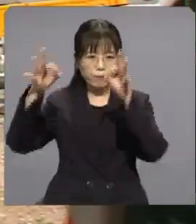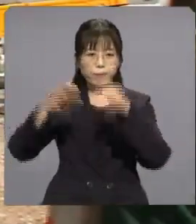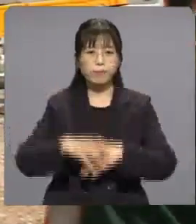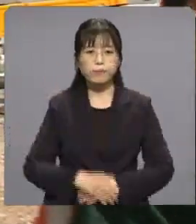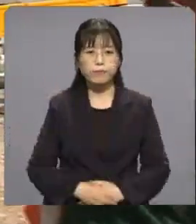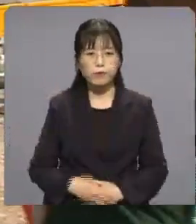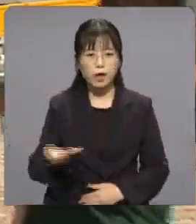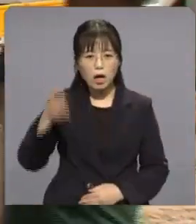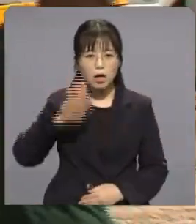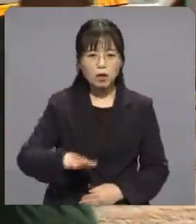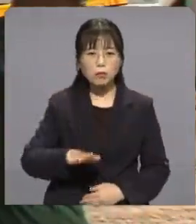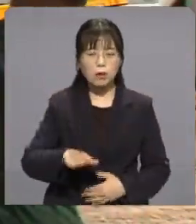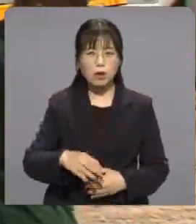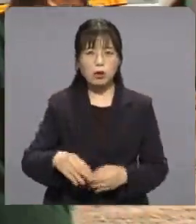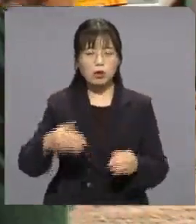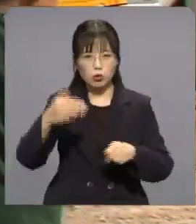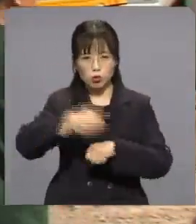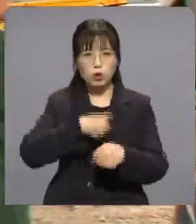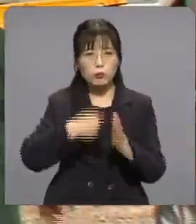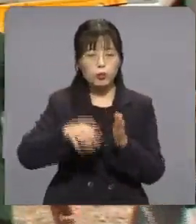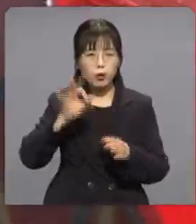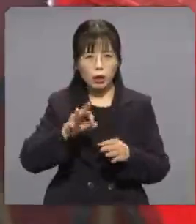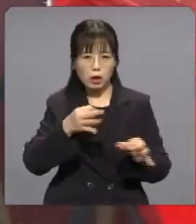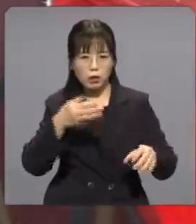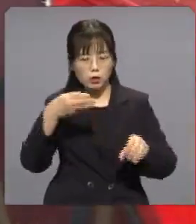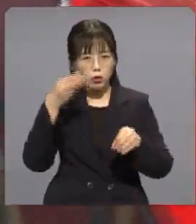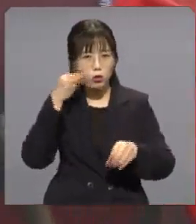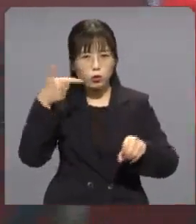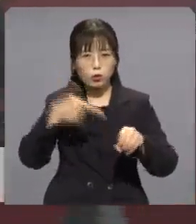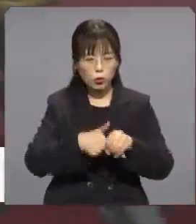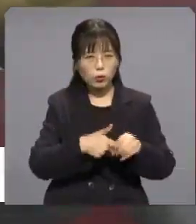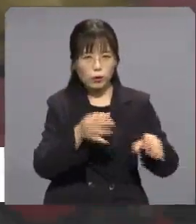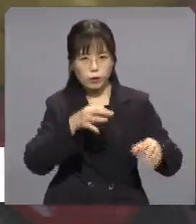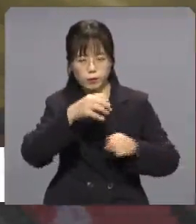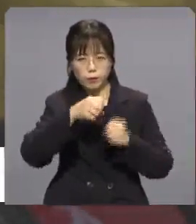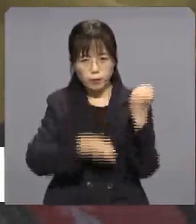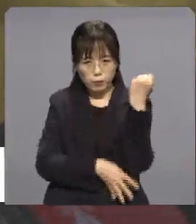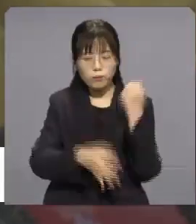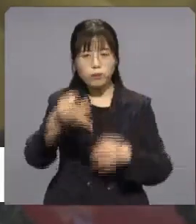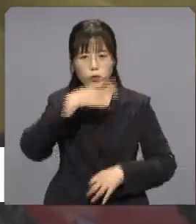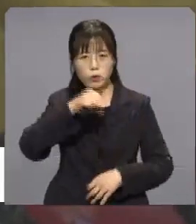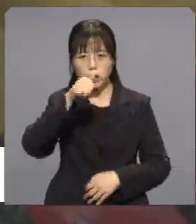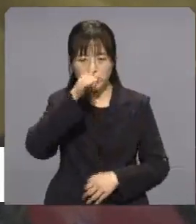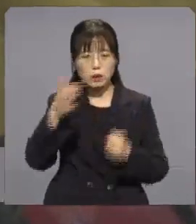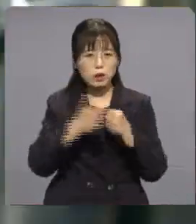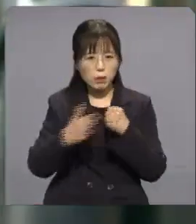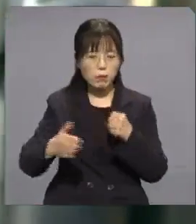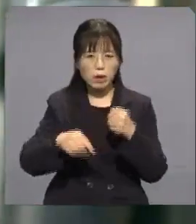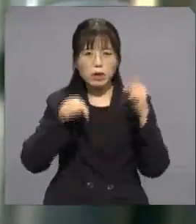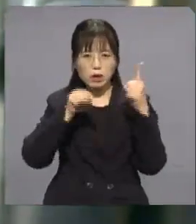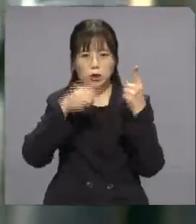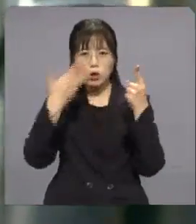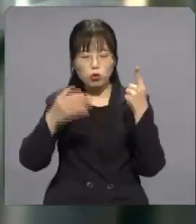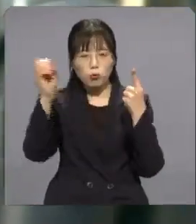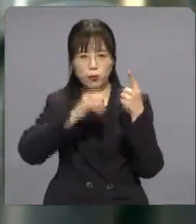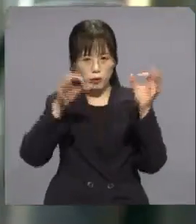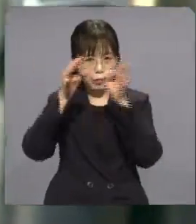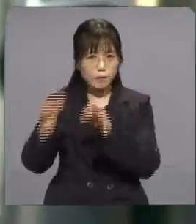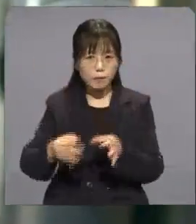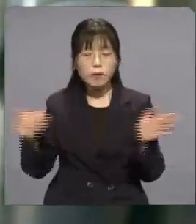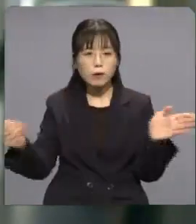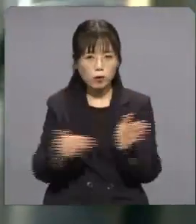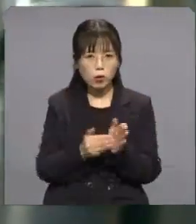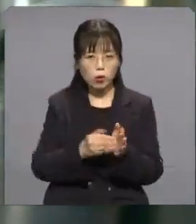다만 수입물가의 경우 유가 급등에 따른 기저효과가 작용하며 1년 전보다 6.9% 내렸고